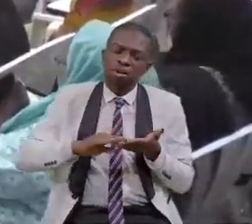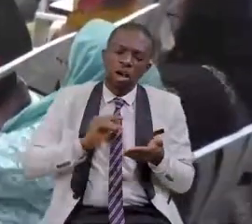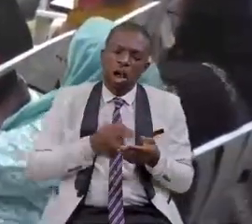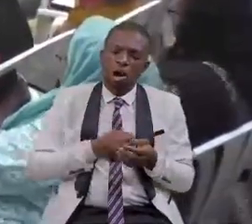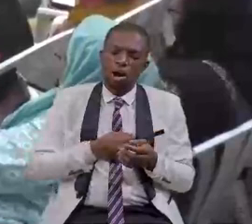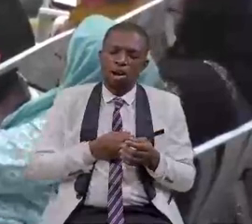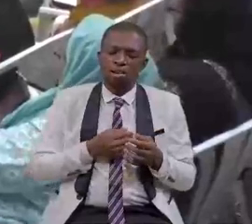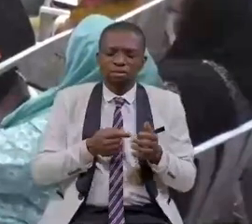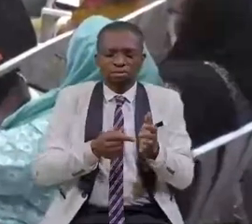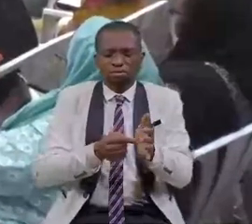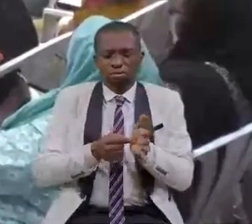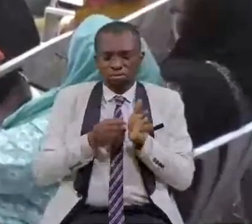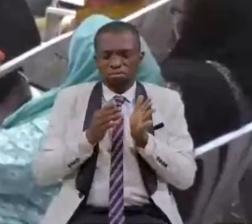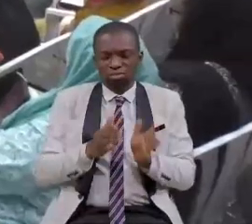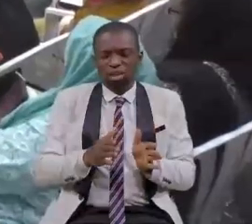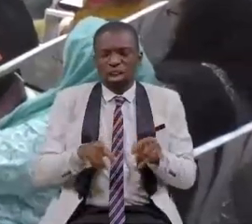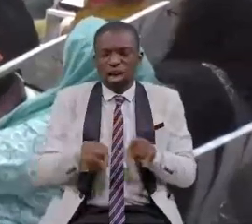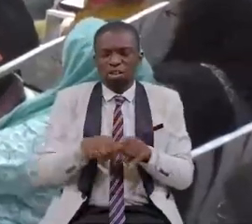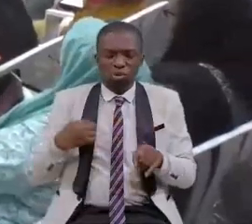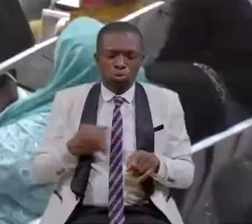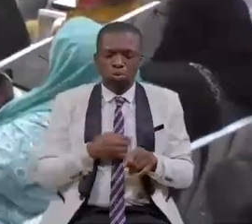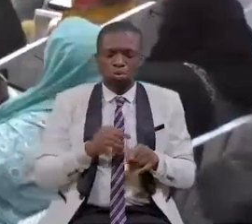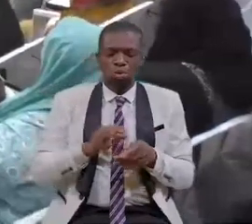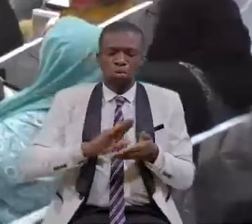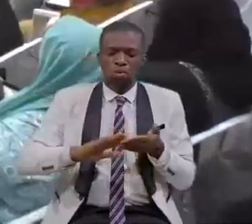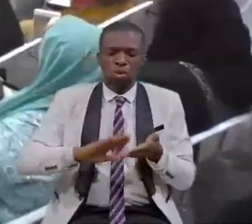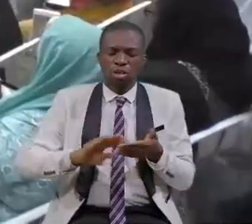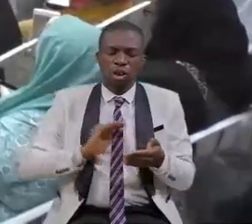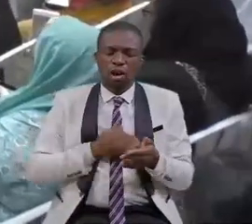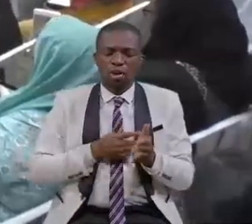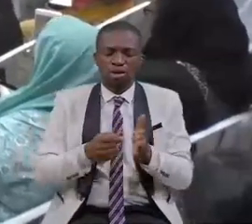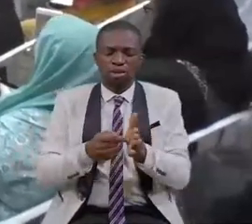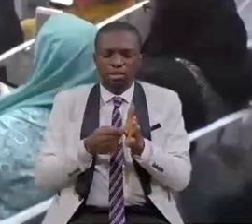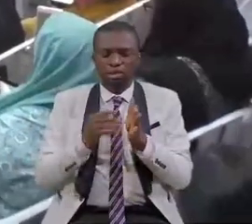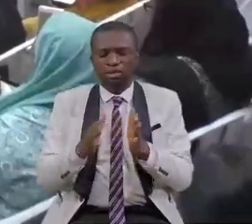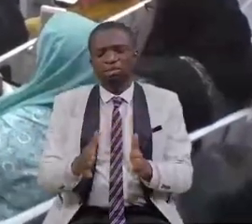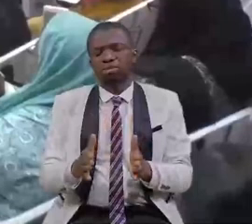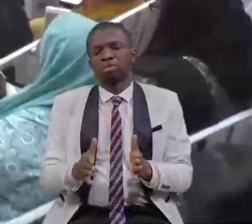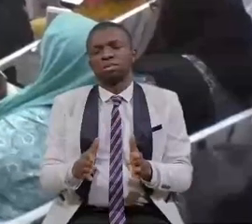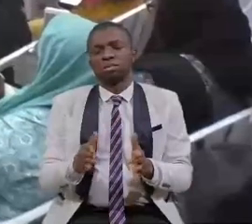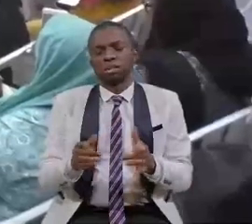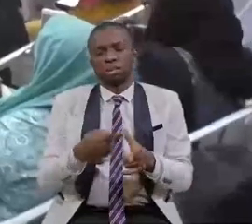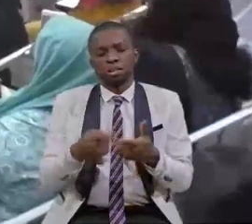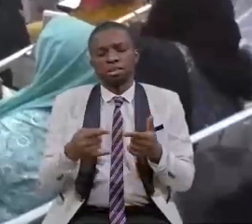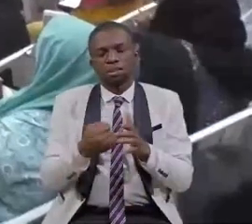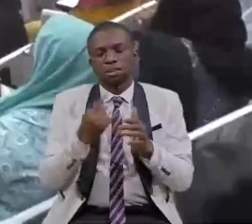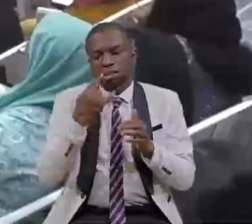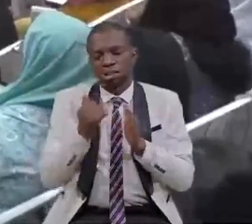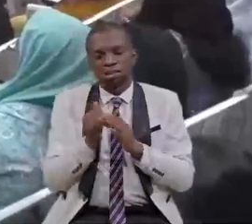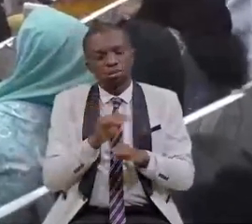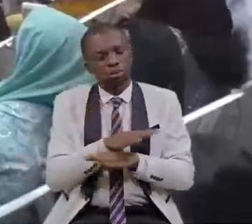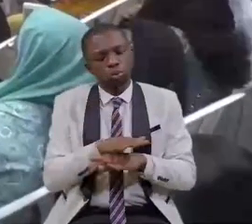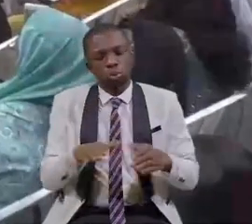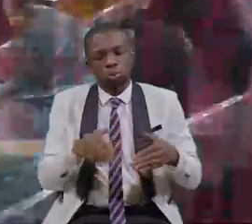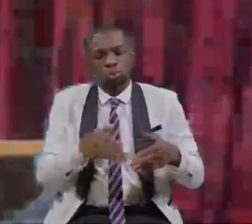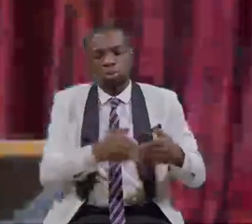pardonne-nous nos offenses comme nous aussi nous pardonnons à ceux qui nous ont offensés. Et ne nous induis pas en